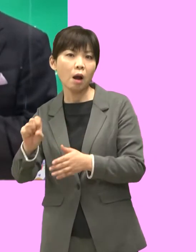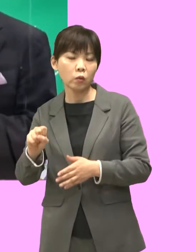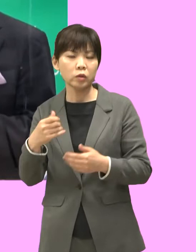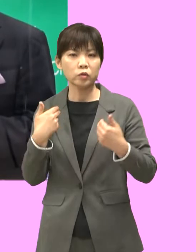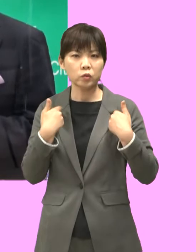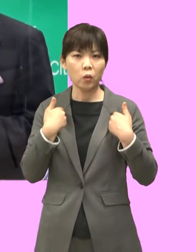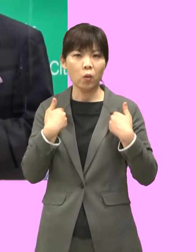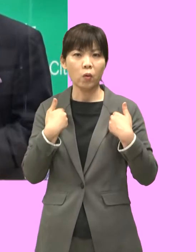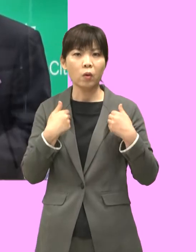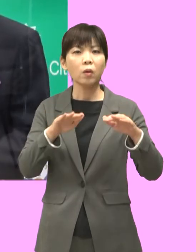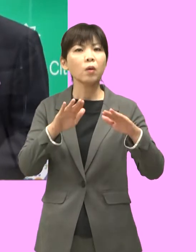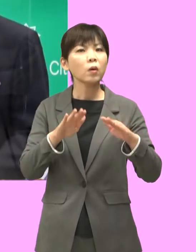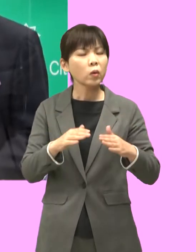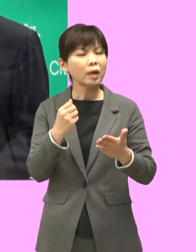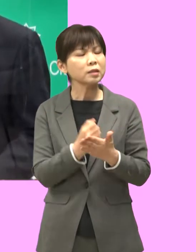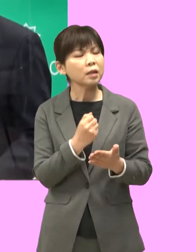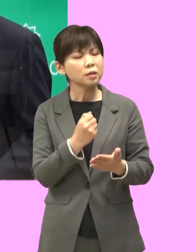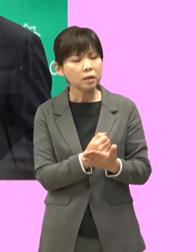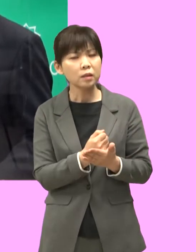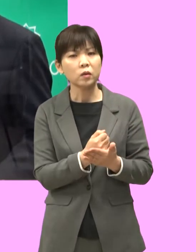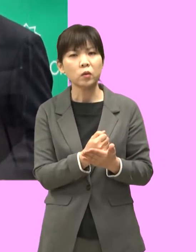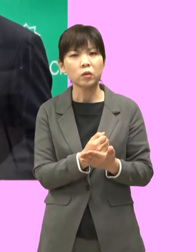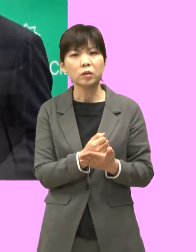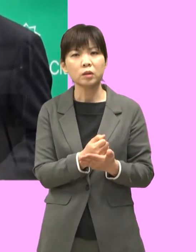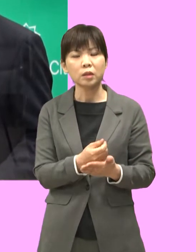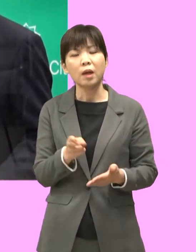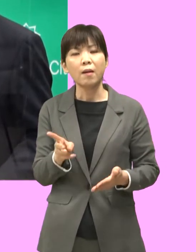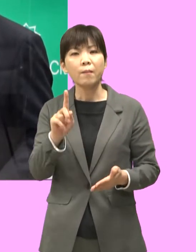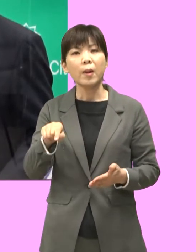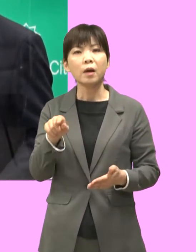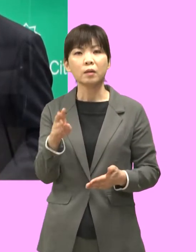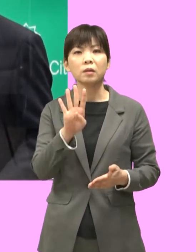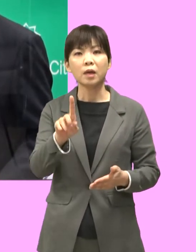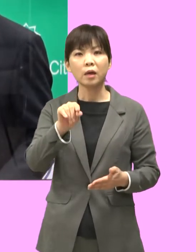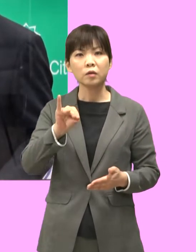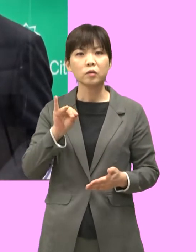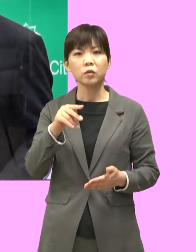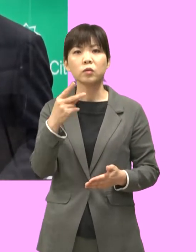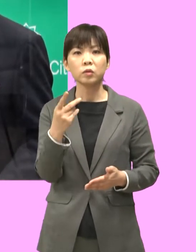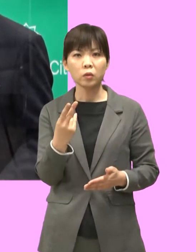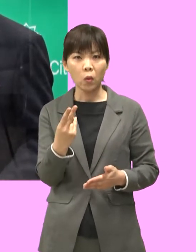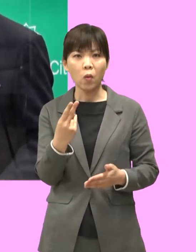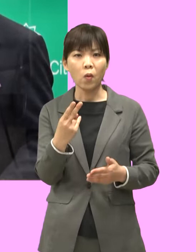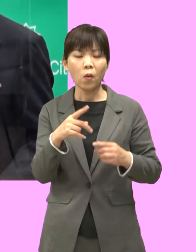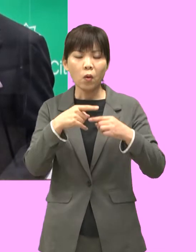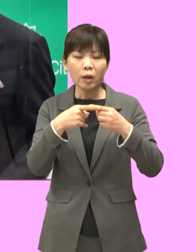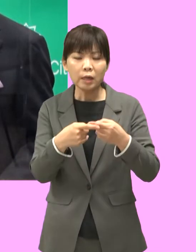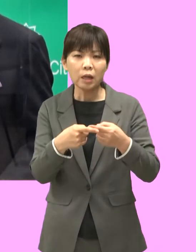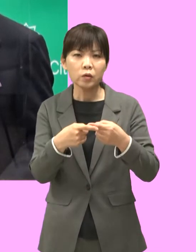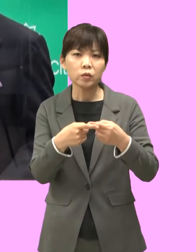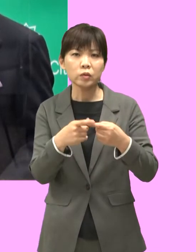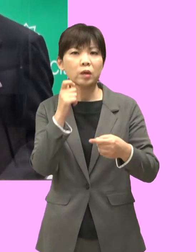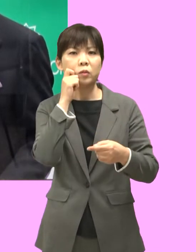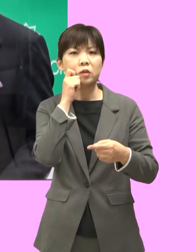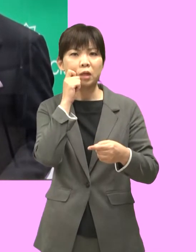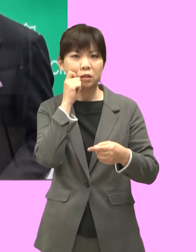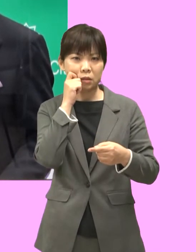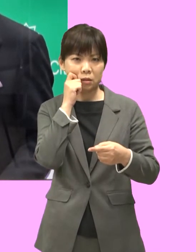今回、バンケットはこの中には入れ込むことができなかったので、その点では